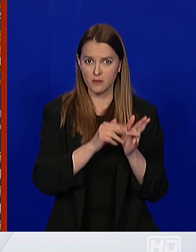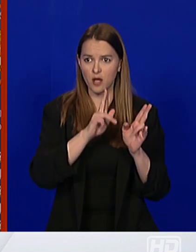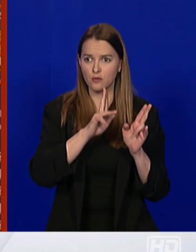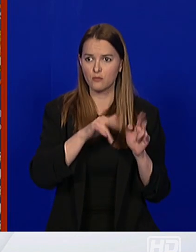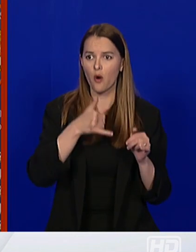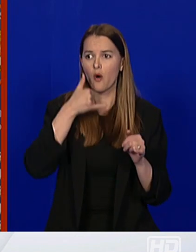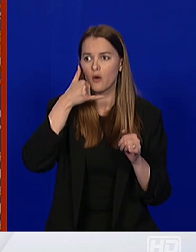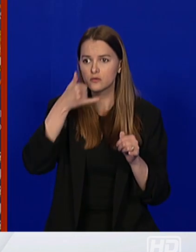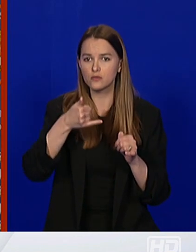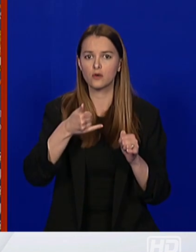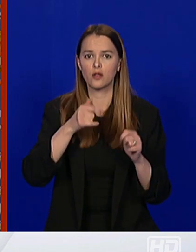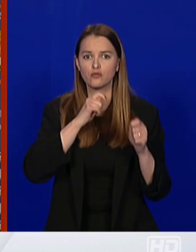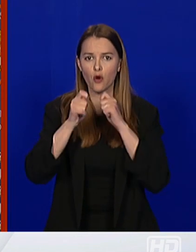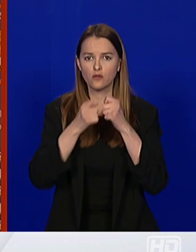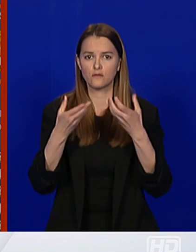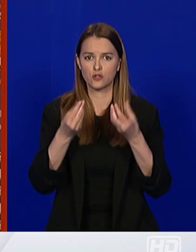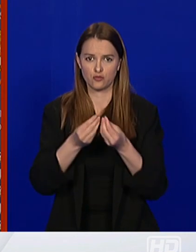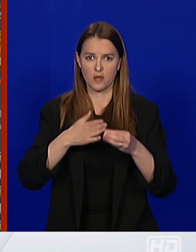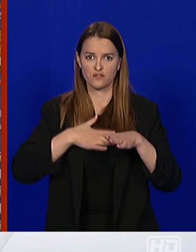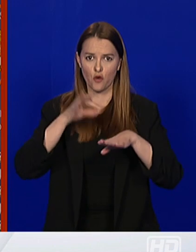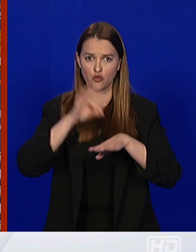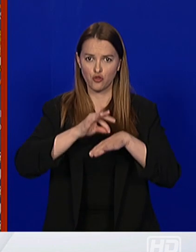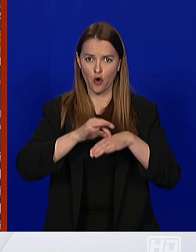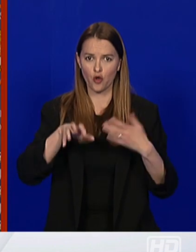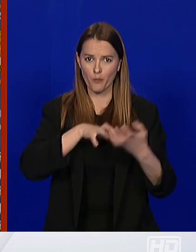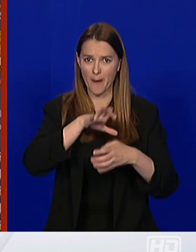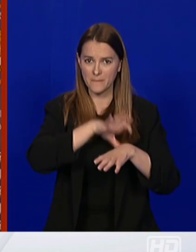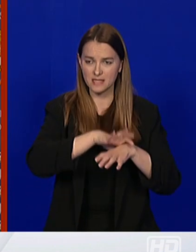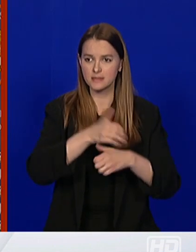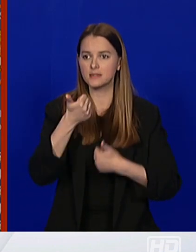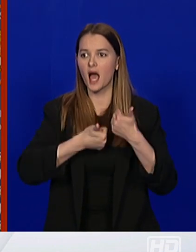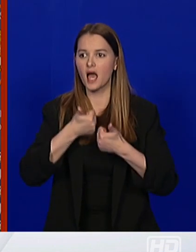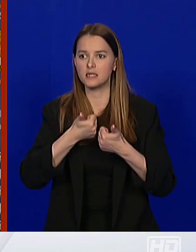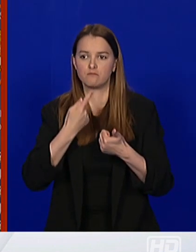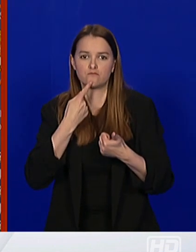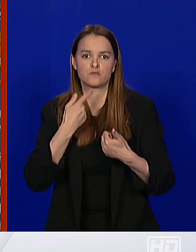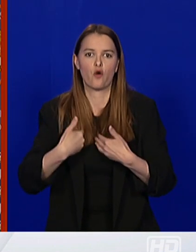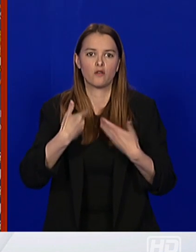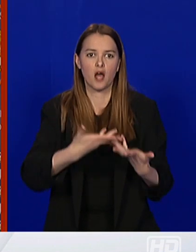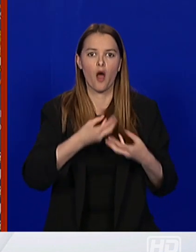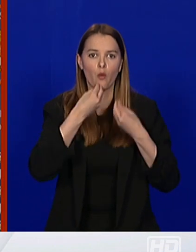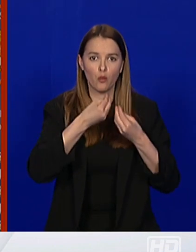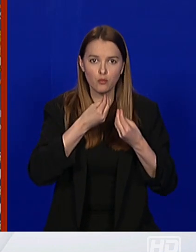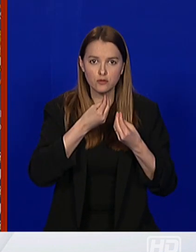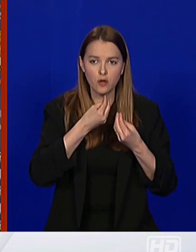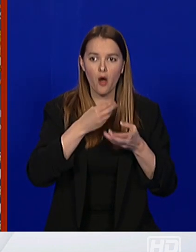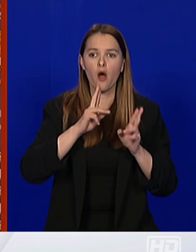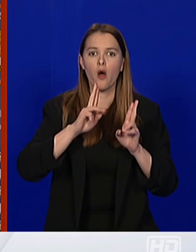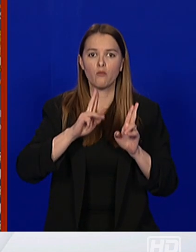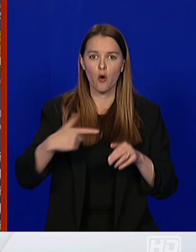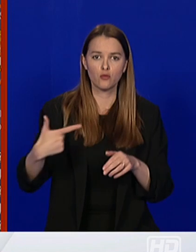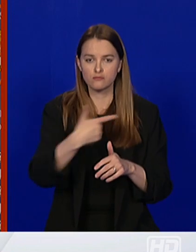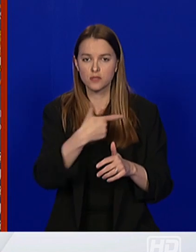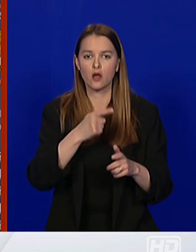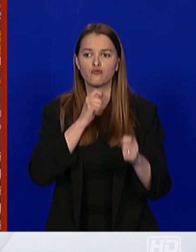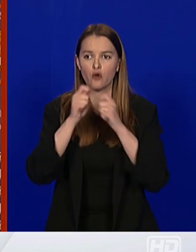određenje obiteljske medicine ili sa kliničarom koji ih je uputio na liječenje kod kuće i dogovoriti na koji način obaviti